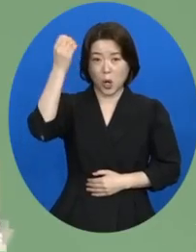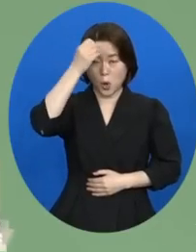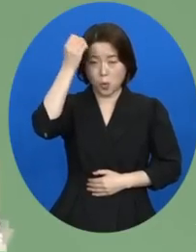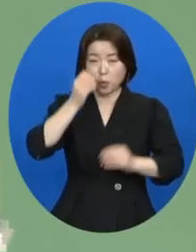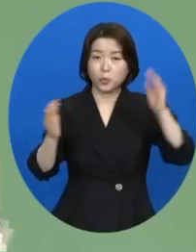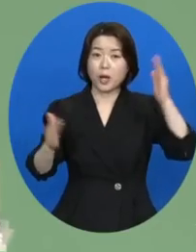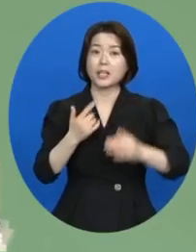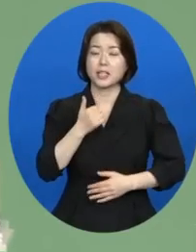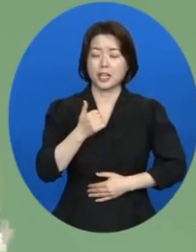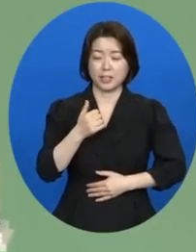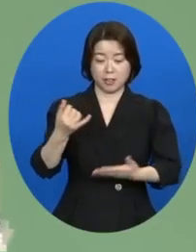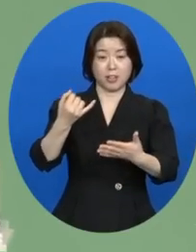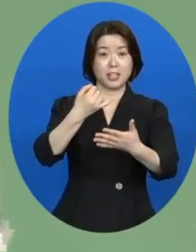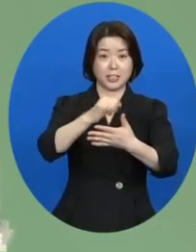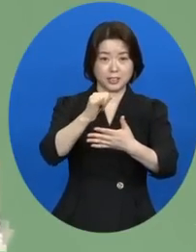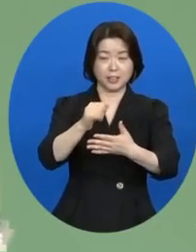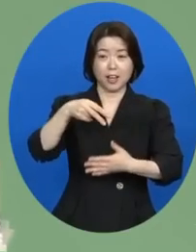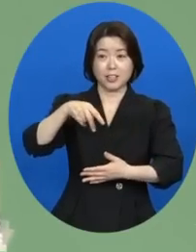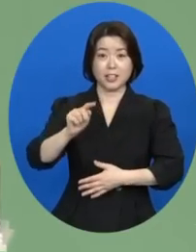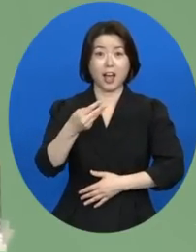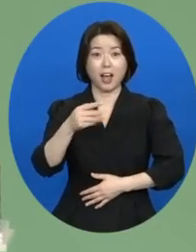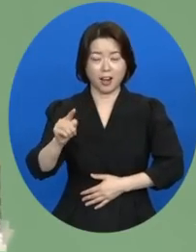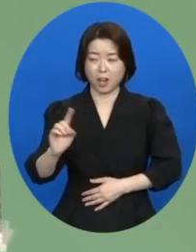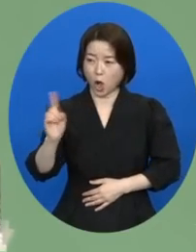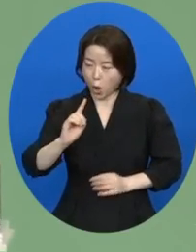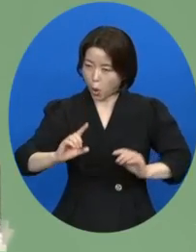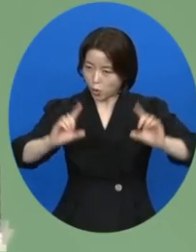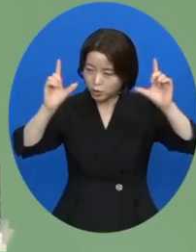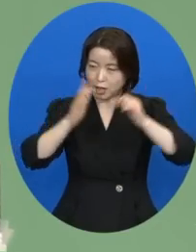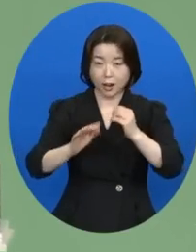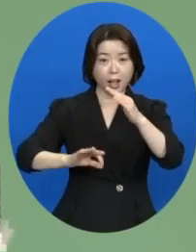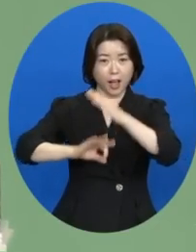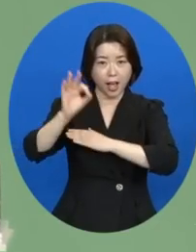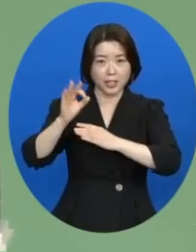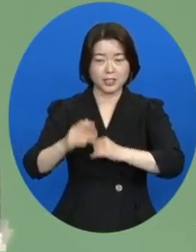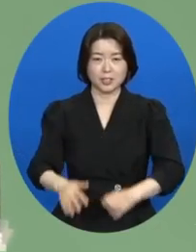고등학생이었던 큰딸 사라가 어느 날 아침